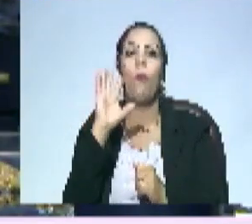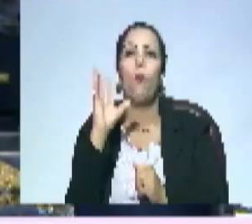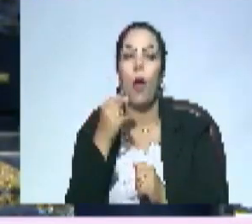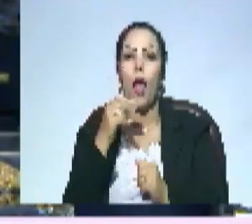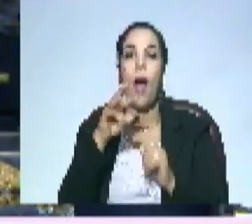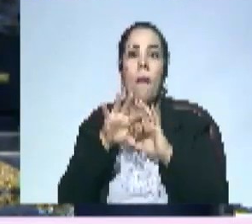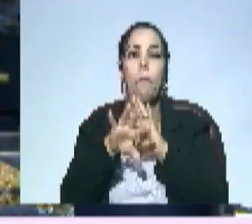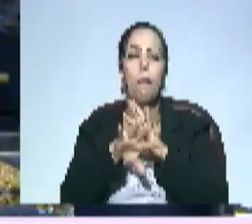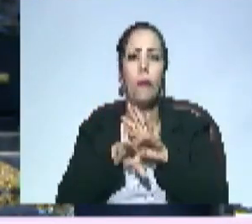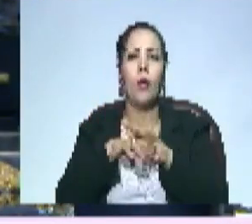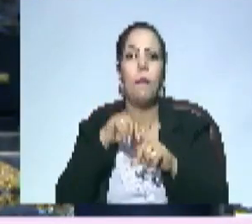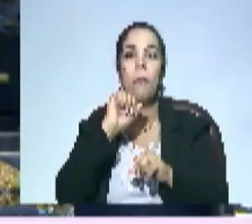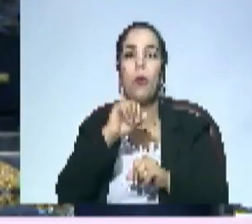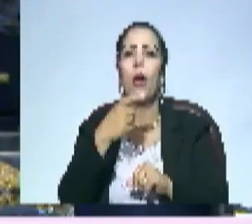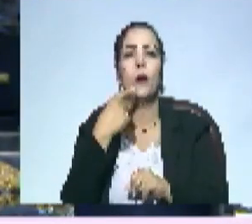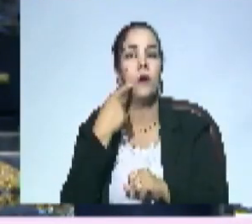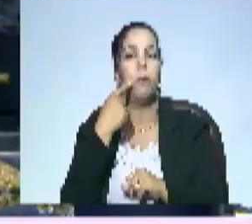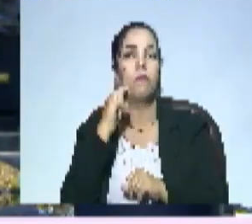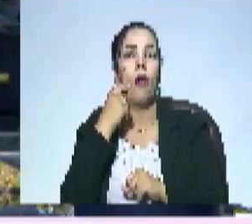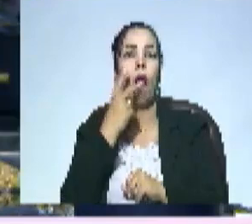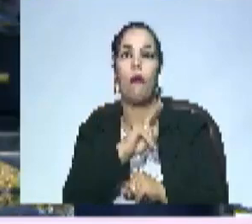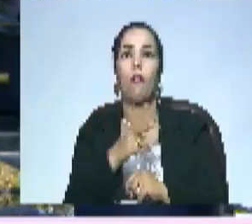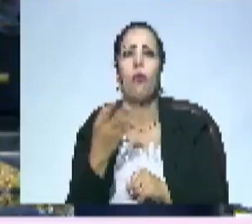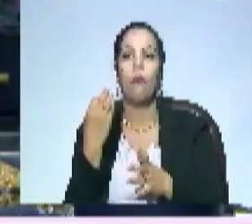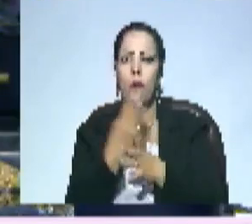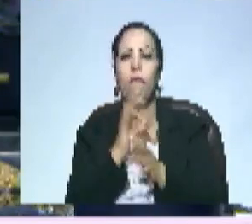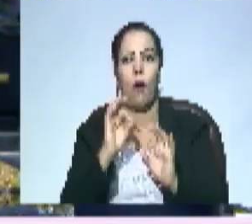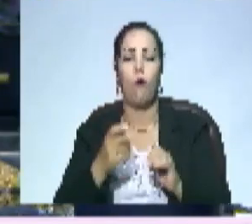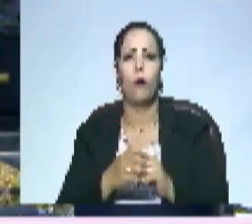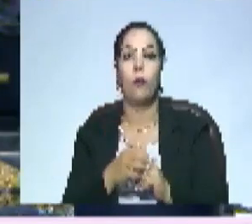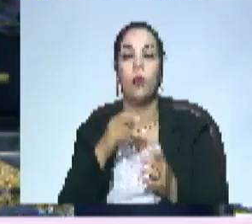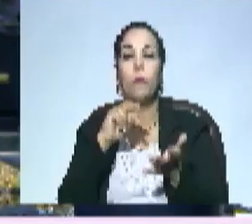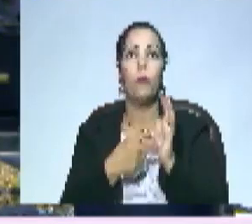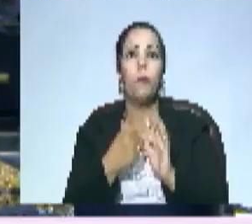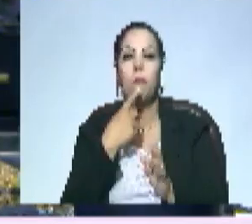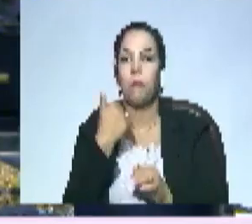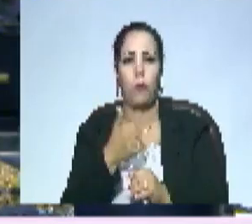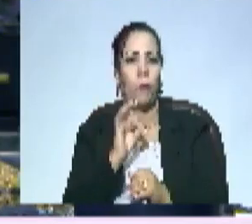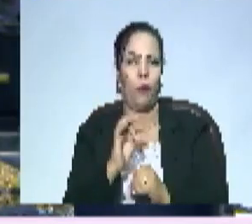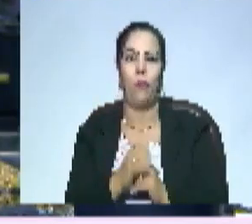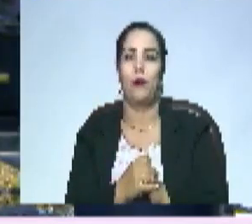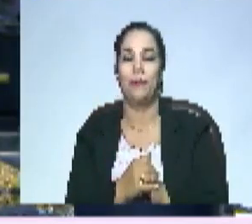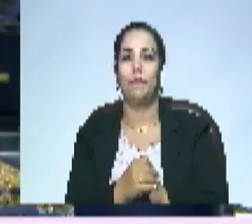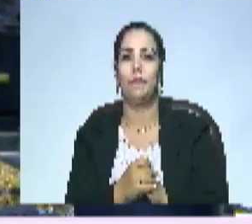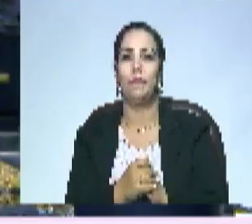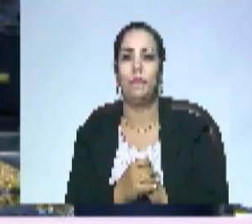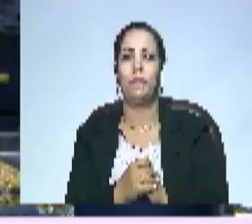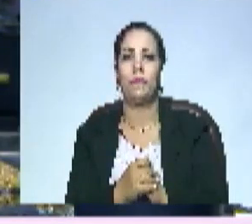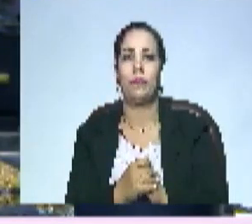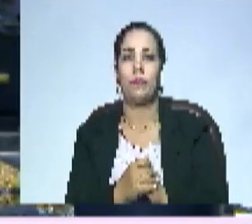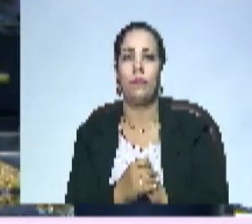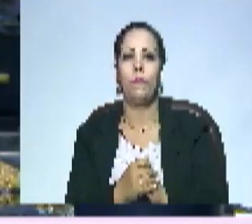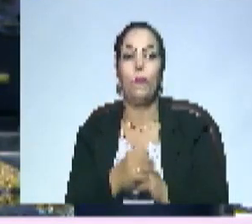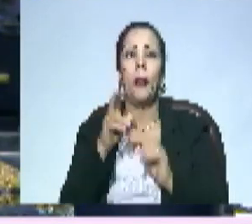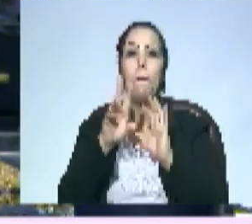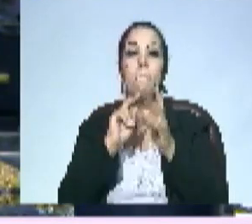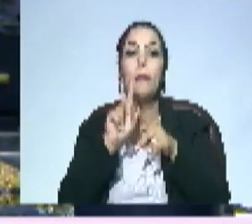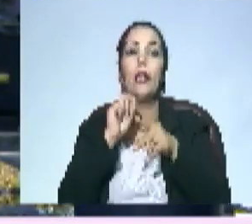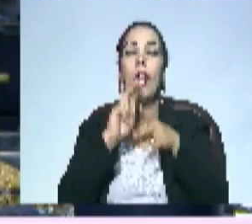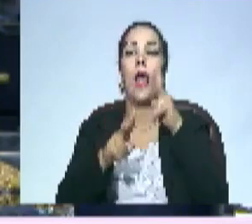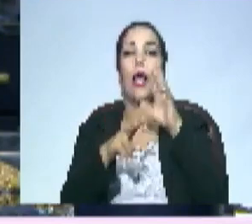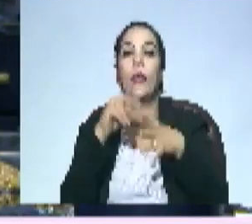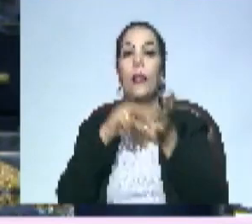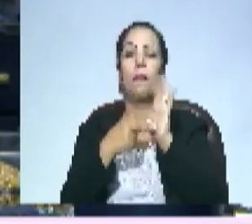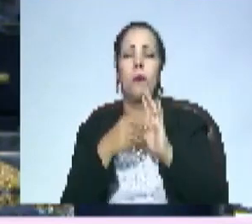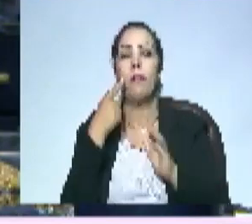بيه حاجات حلوه كتير جدا اصناف حلوه كتير وبتبقى ظريفه جدا ا من الحاجات اللي